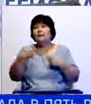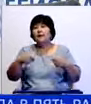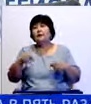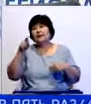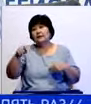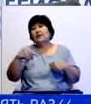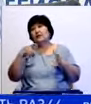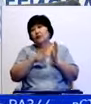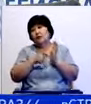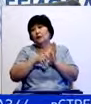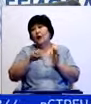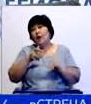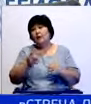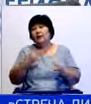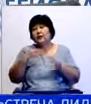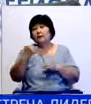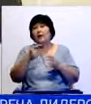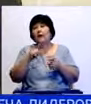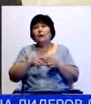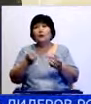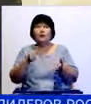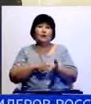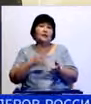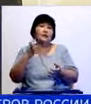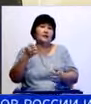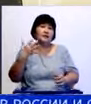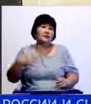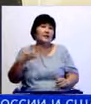ее по 700 тенге. После бесед сейчас морковь стоит 430-450 тенге.